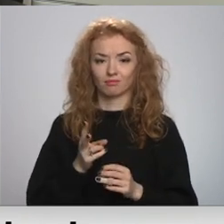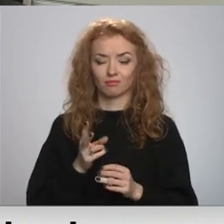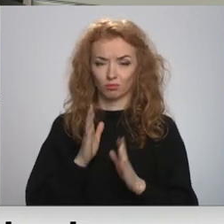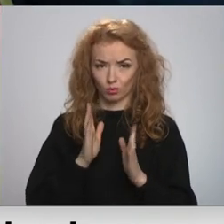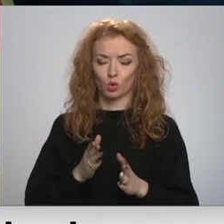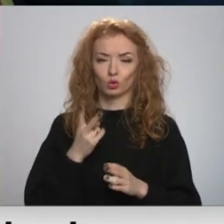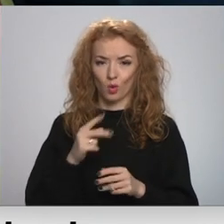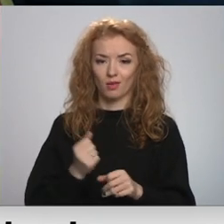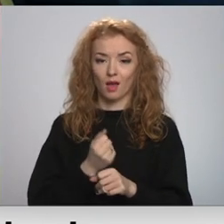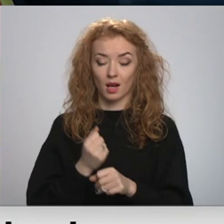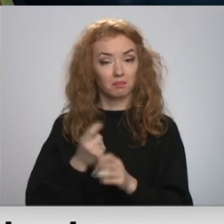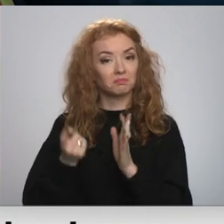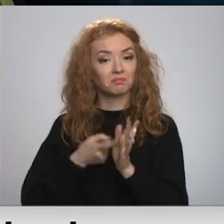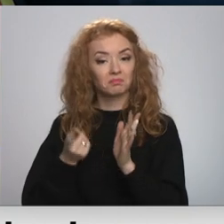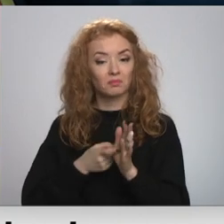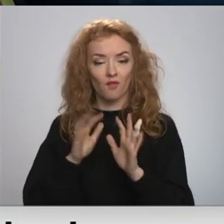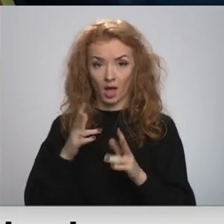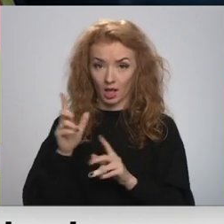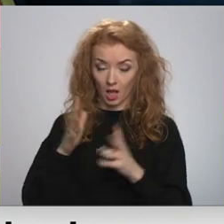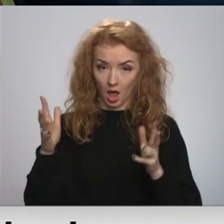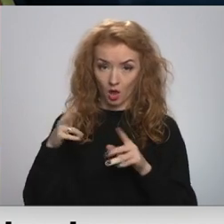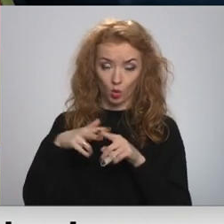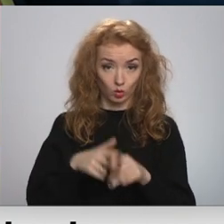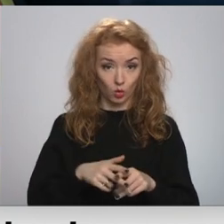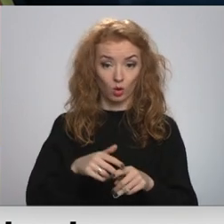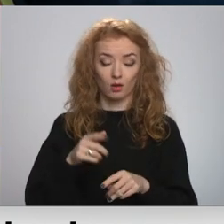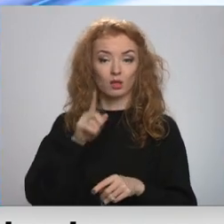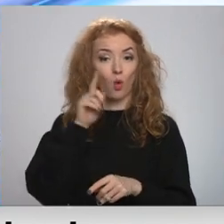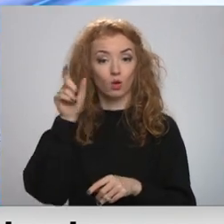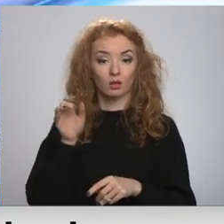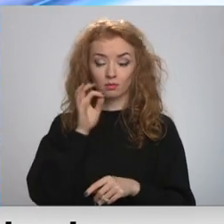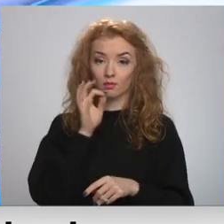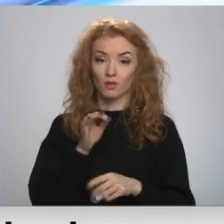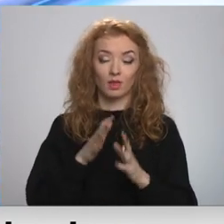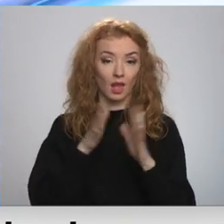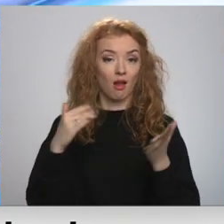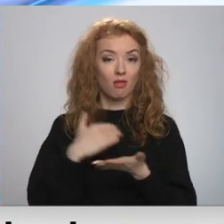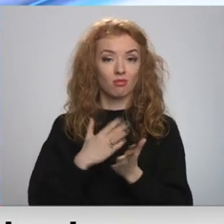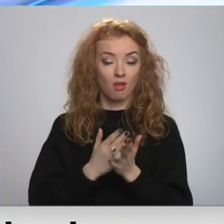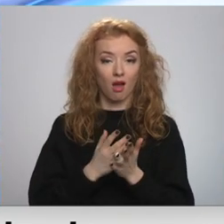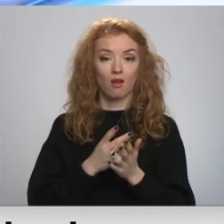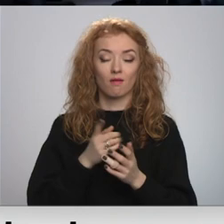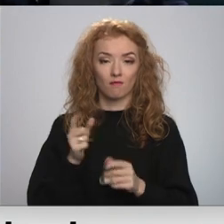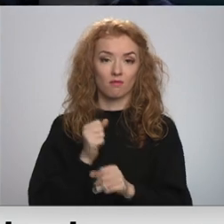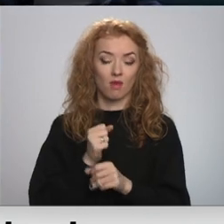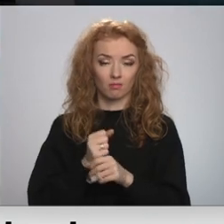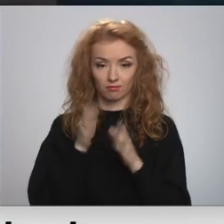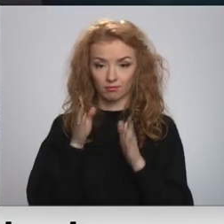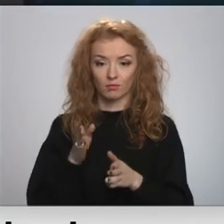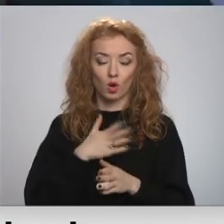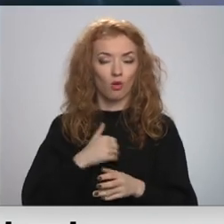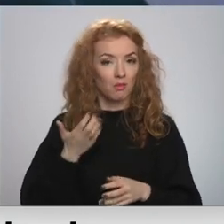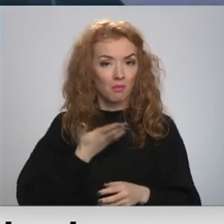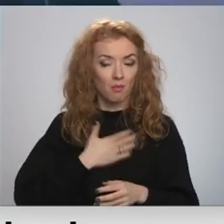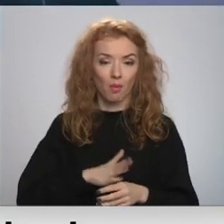būs ko darīt. Taujās par to, cik noslogot ir viņa nedēļa, jaunietis atbild, ka lielāko daļu viņa laika aizņem darbs, kas tik ļoti